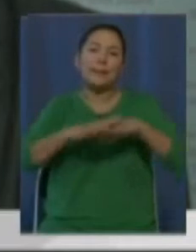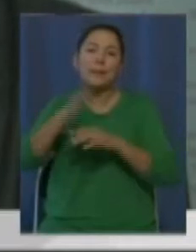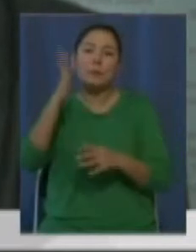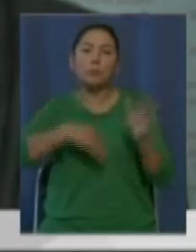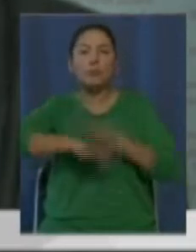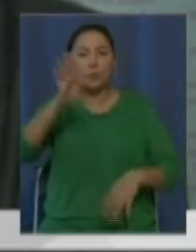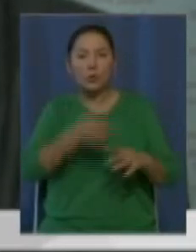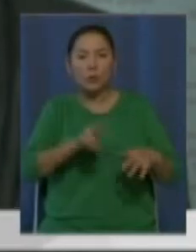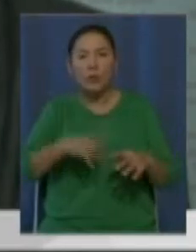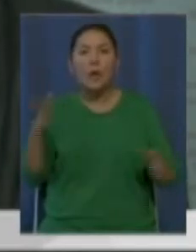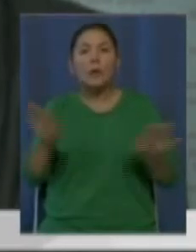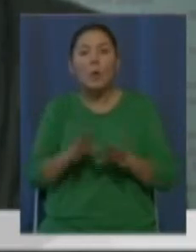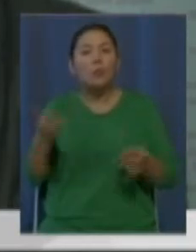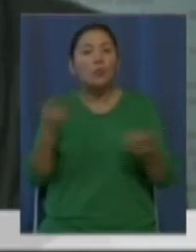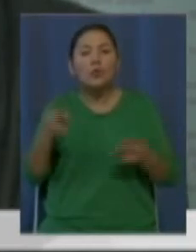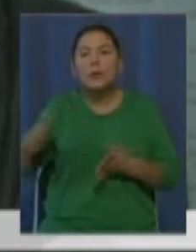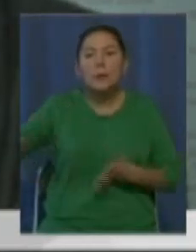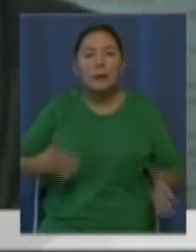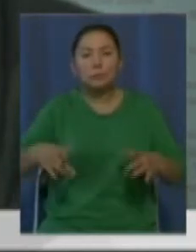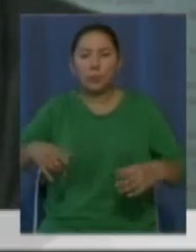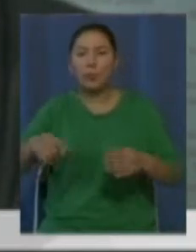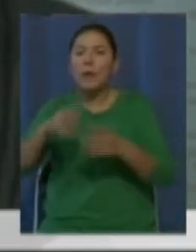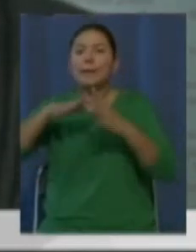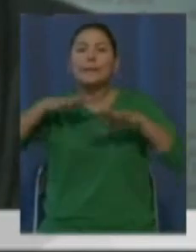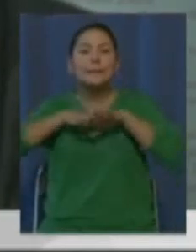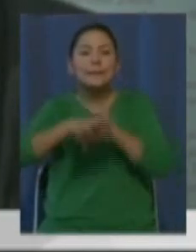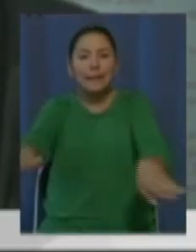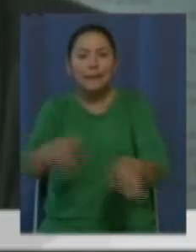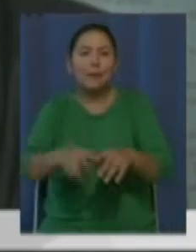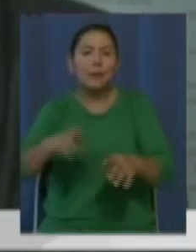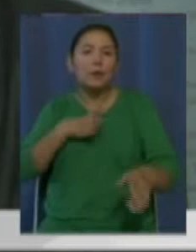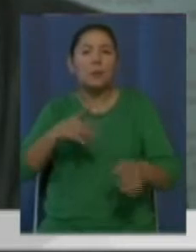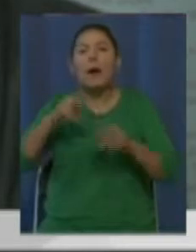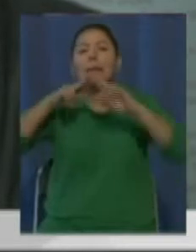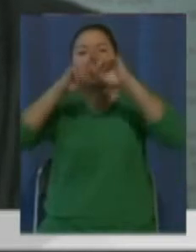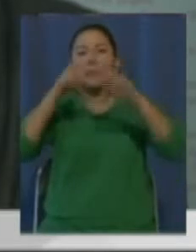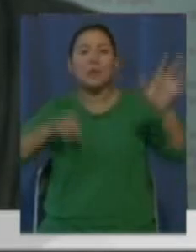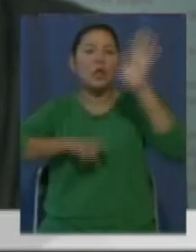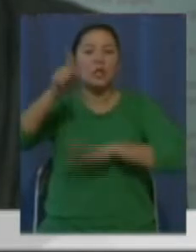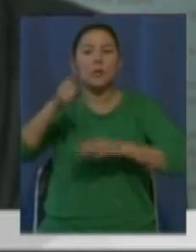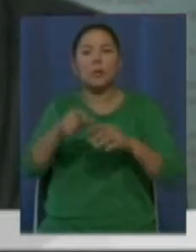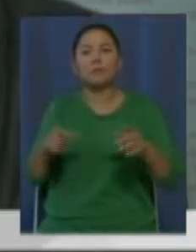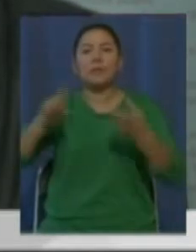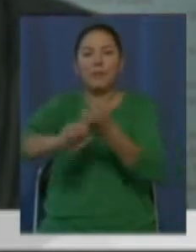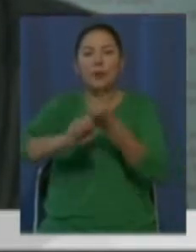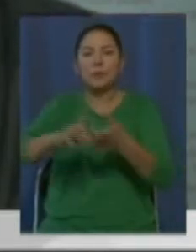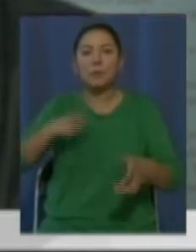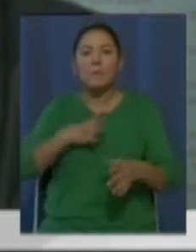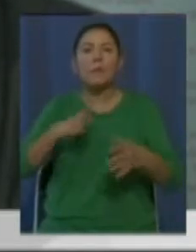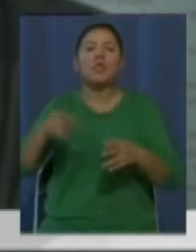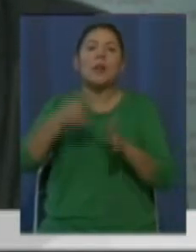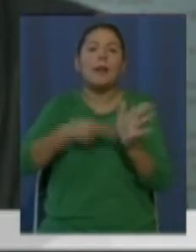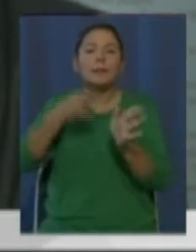деп отыруға болмайды. Сондықтан барлығы оқушы болсын, жұмысшы болсын, интеллигент